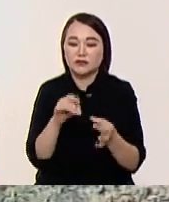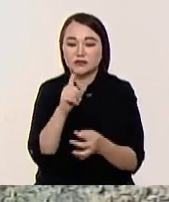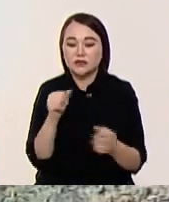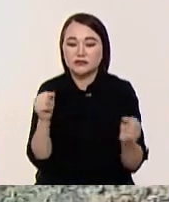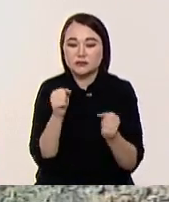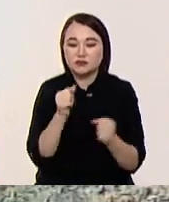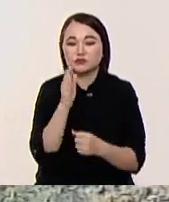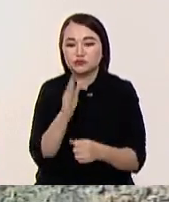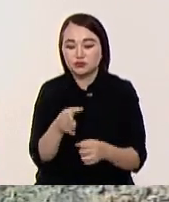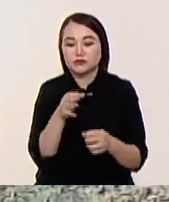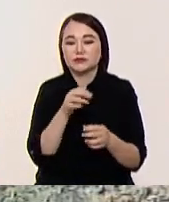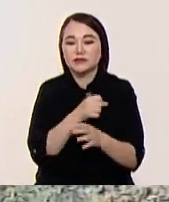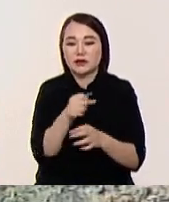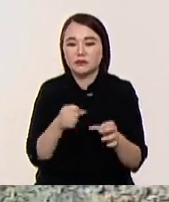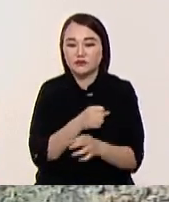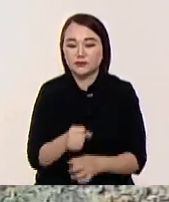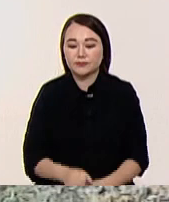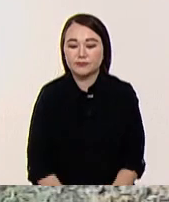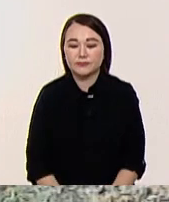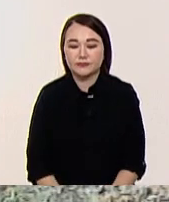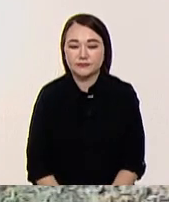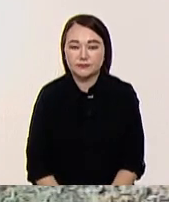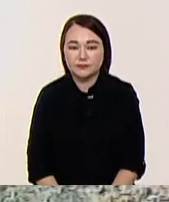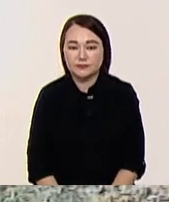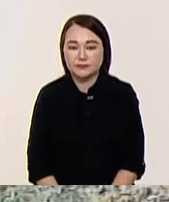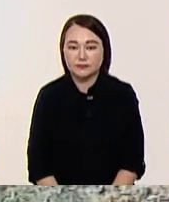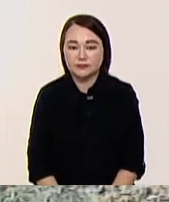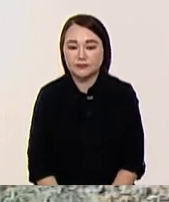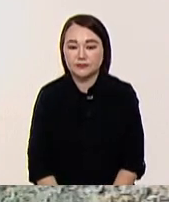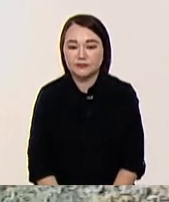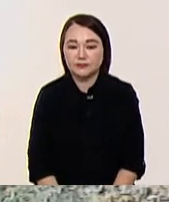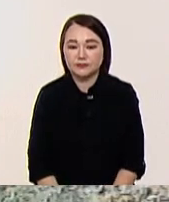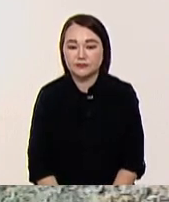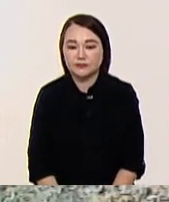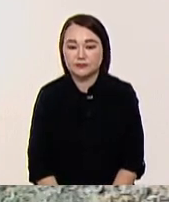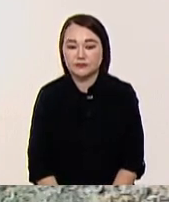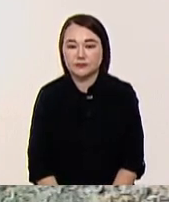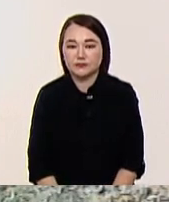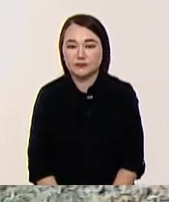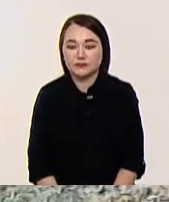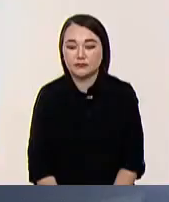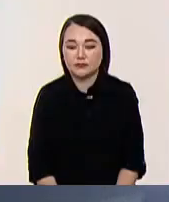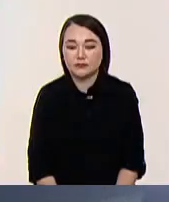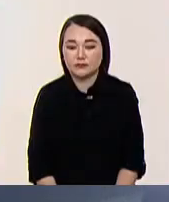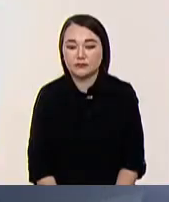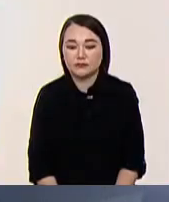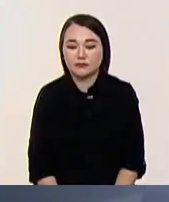да закроют. Анастасия Новикова, Людмила Батюшкина, Даврон Абдиев, Абзал Турабеков, Информбюро Шымкент.